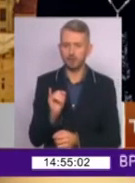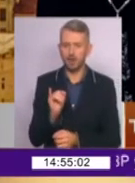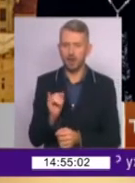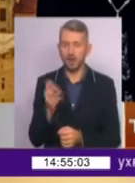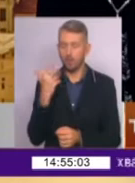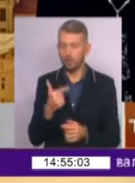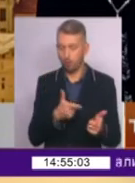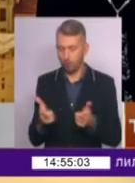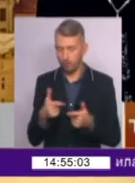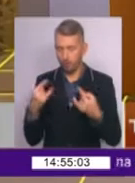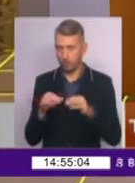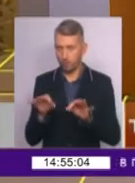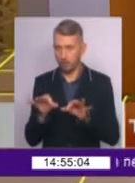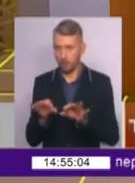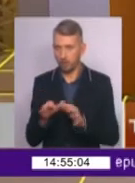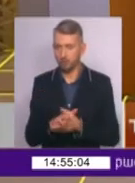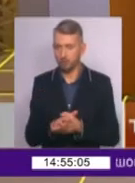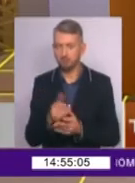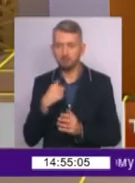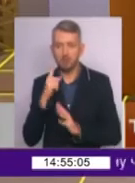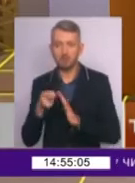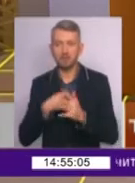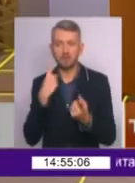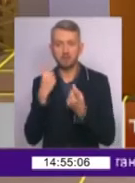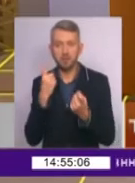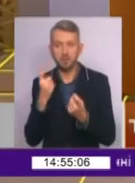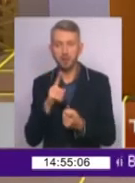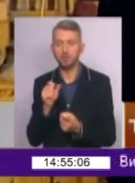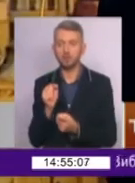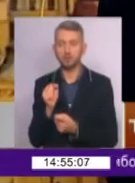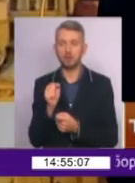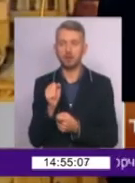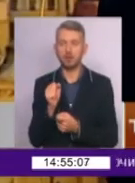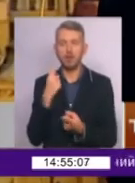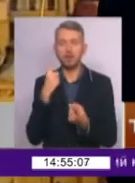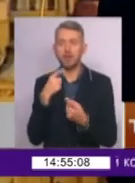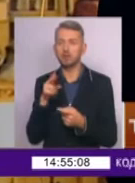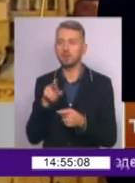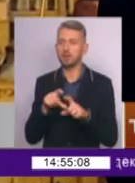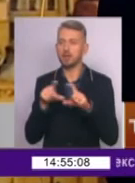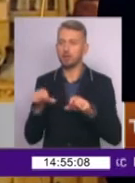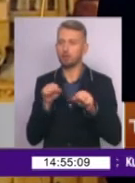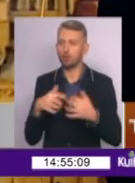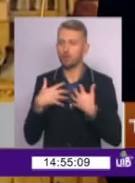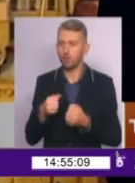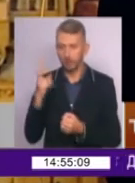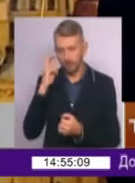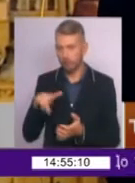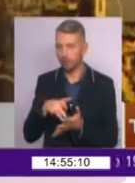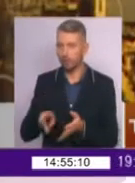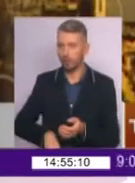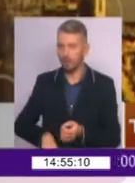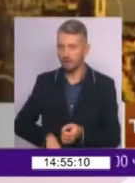готуючись до передачі, дізнався інформацію, за даними Департаменту охорони здоров'я Київської міської